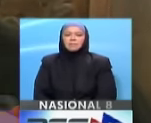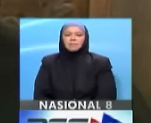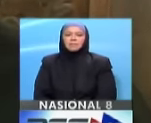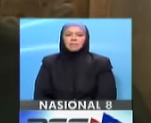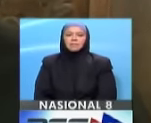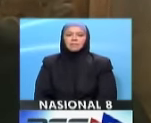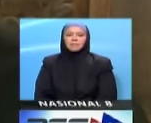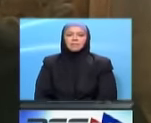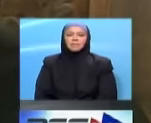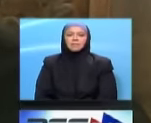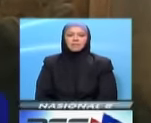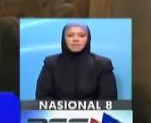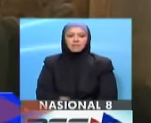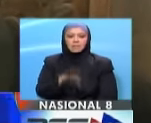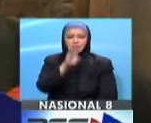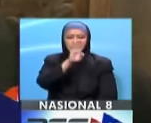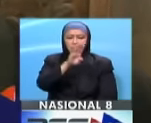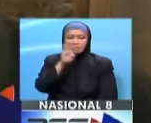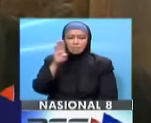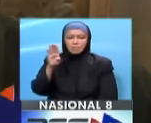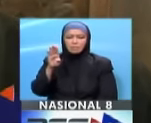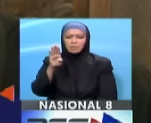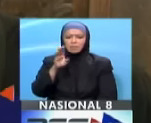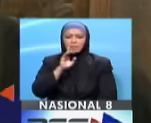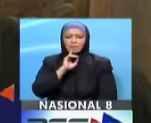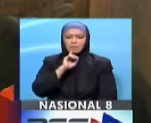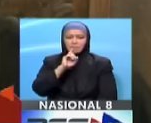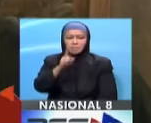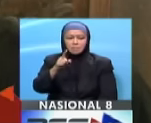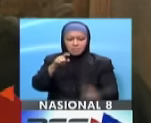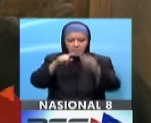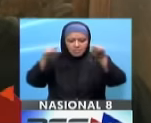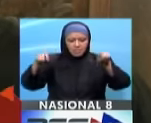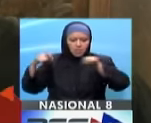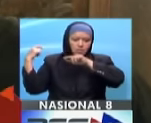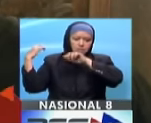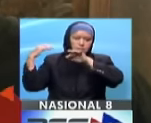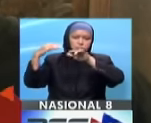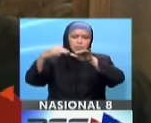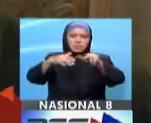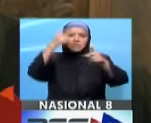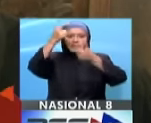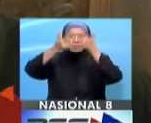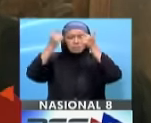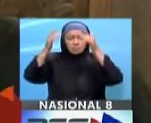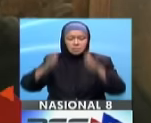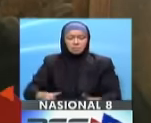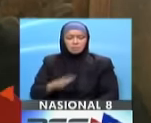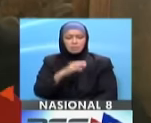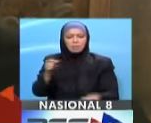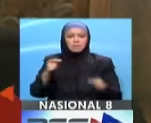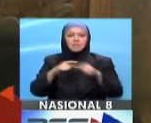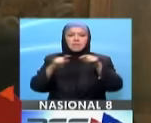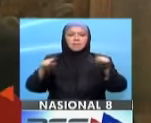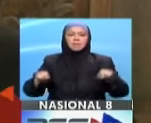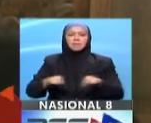Bukit Bintang is an iconic tourist area. It's also an iconic area for the country, for